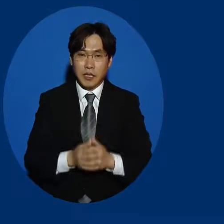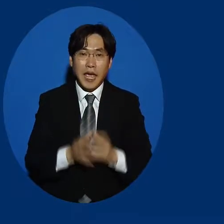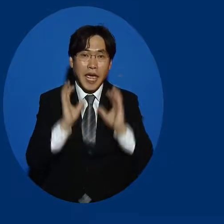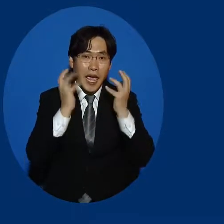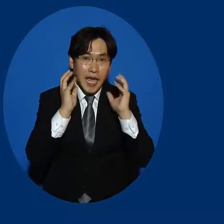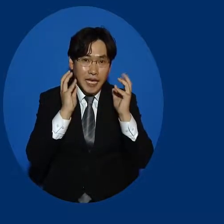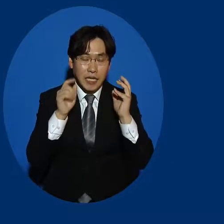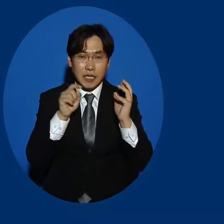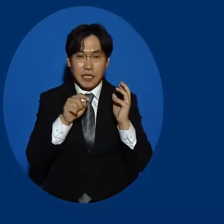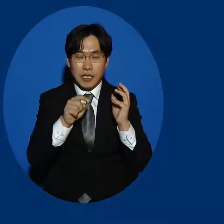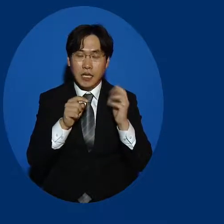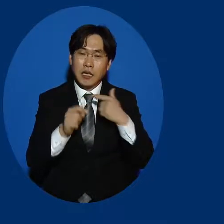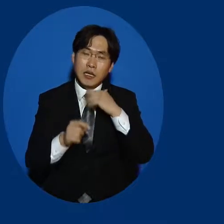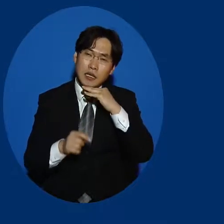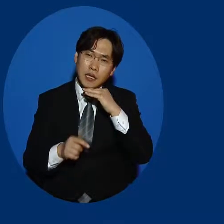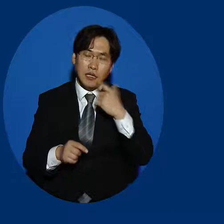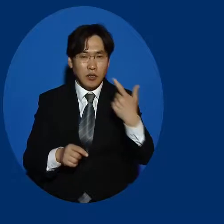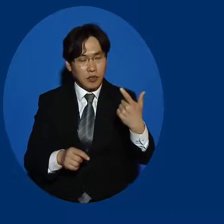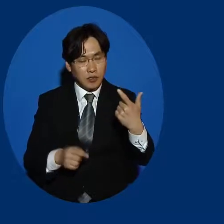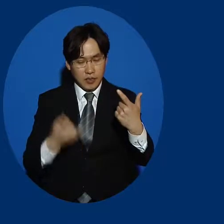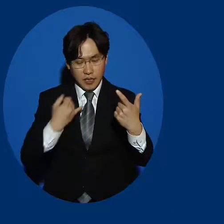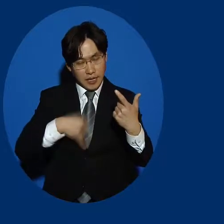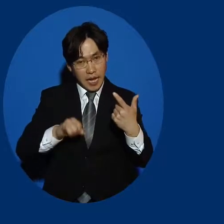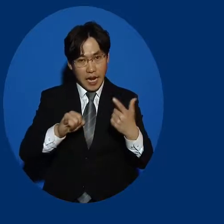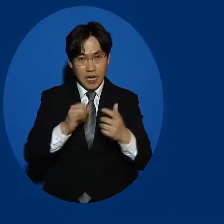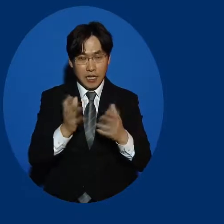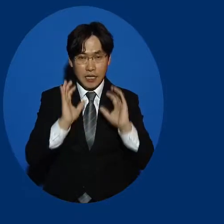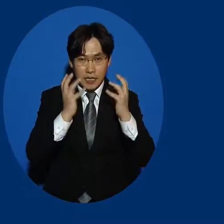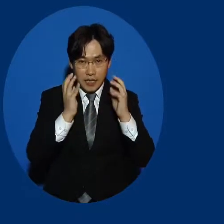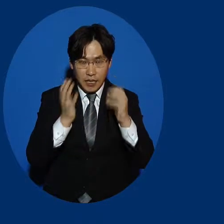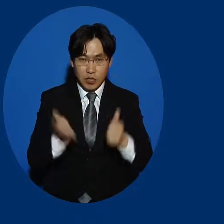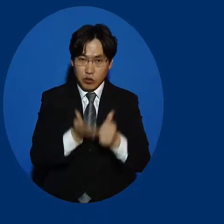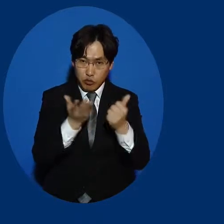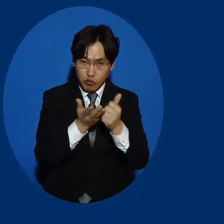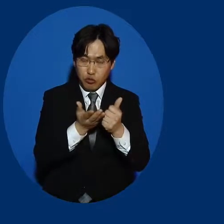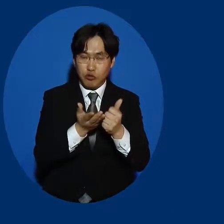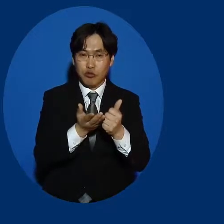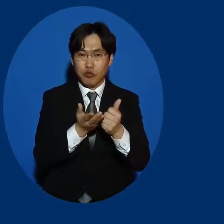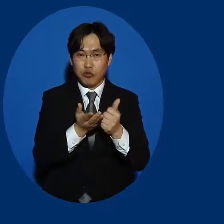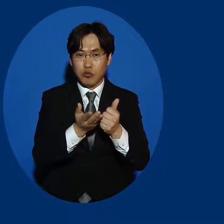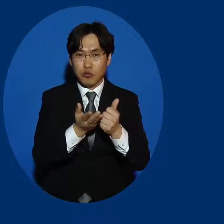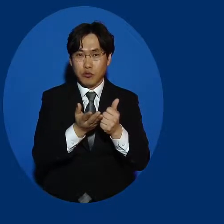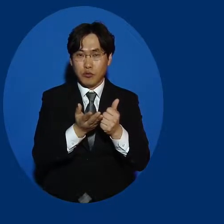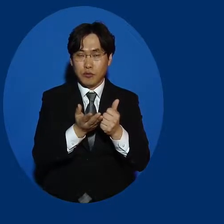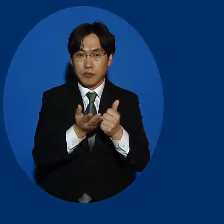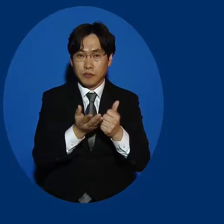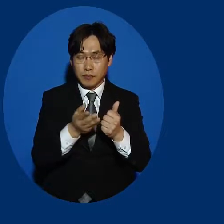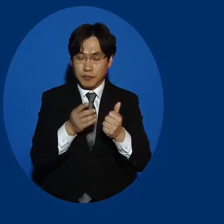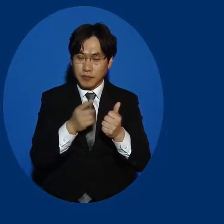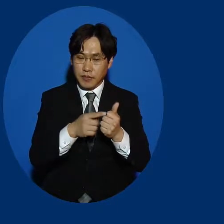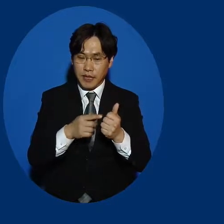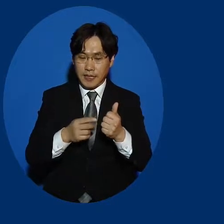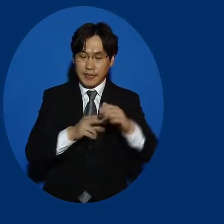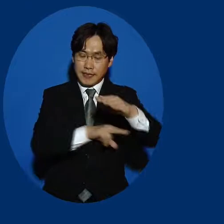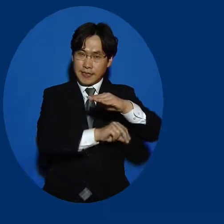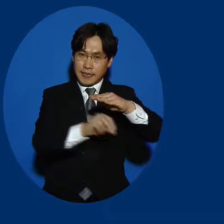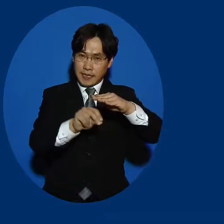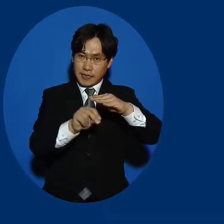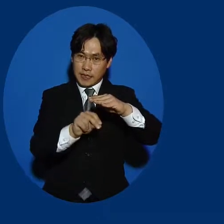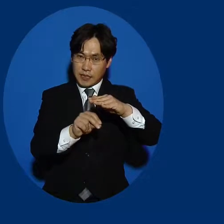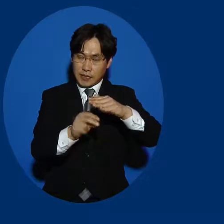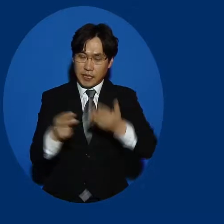아기 6살짜리 딸내미를 태우고 같이 딸내미하고 함께 지하철에